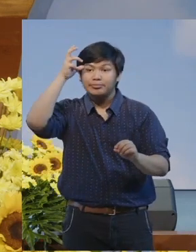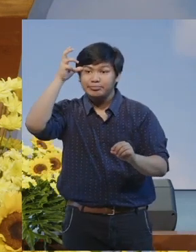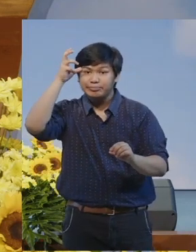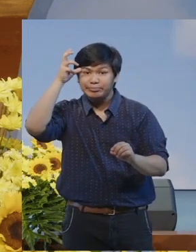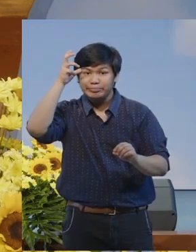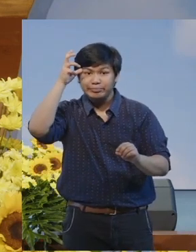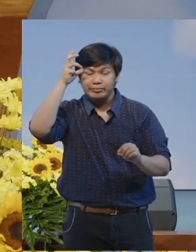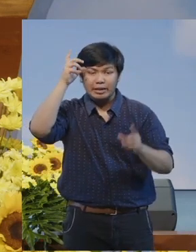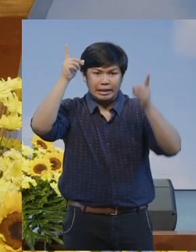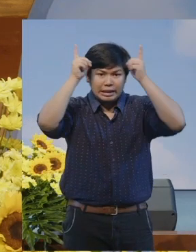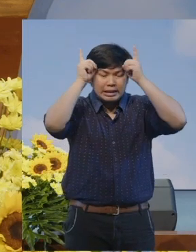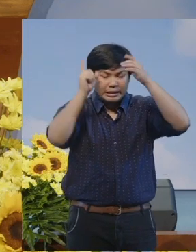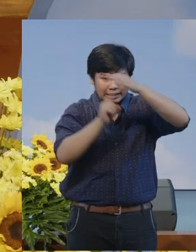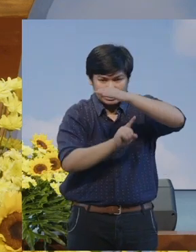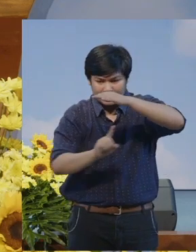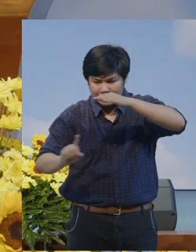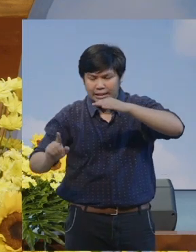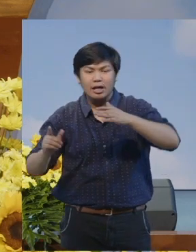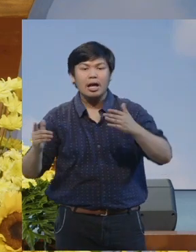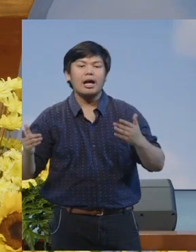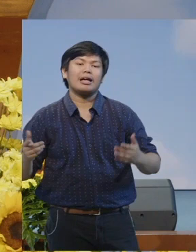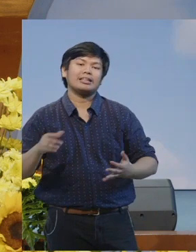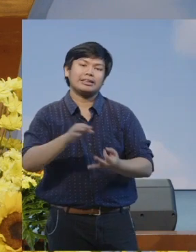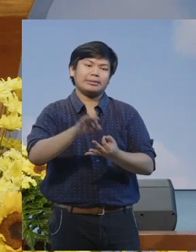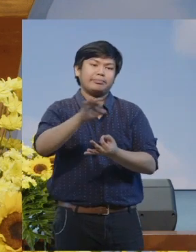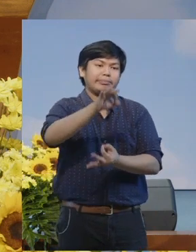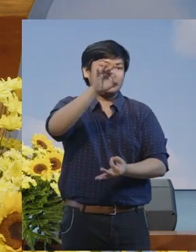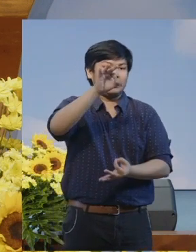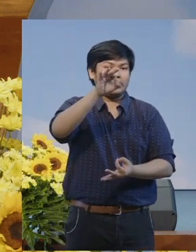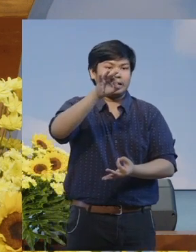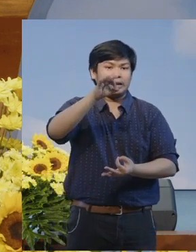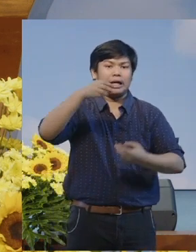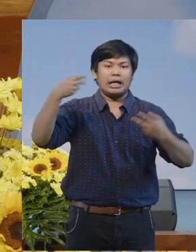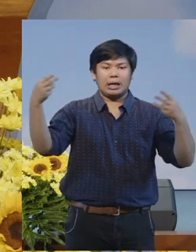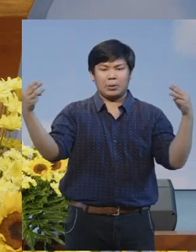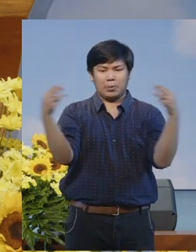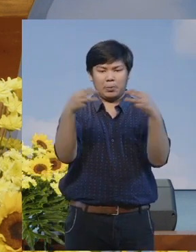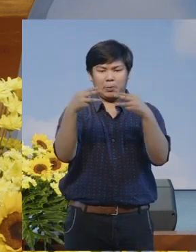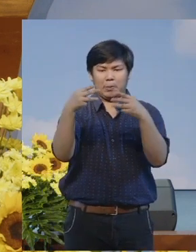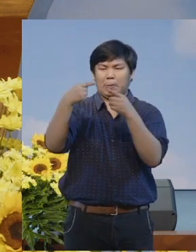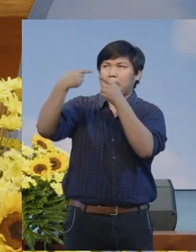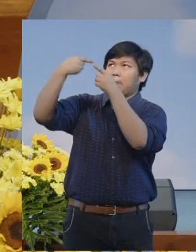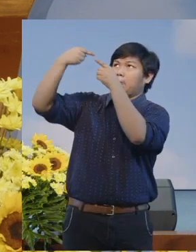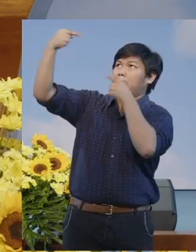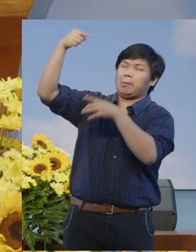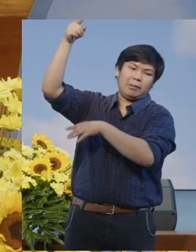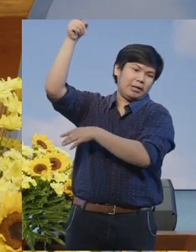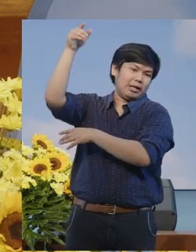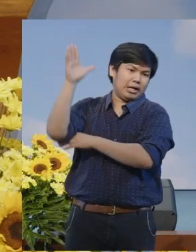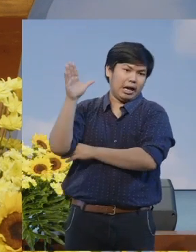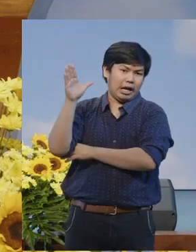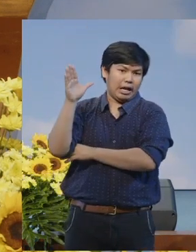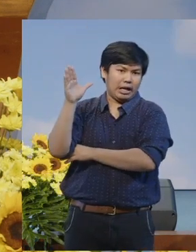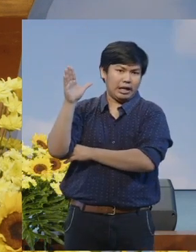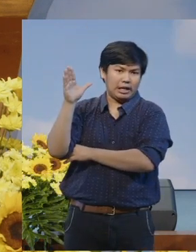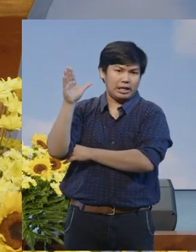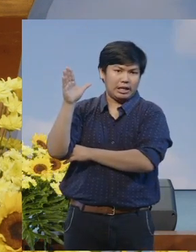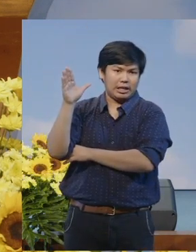mga espiritual na nilalang na naghihimagsik laban sa Diyos.